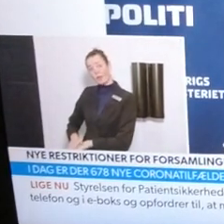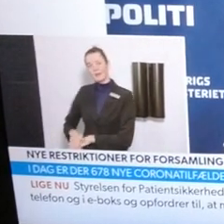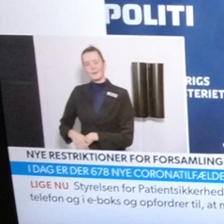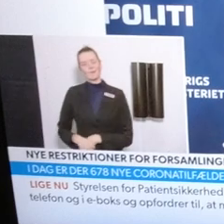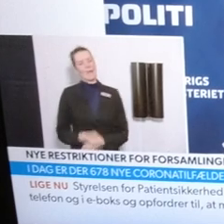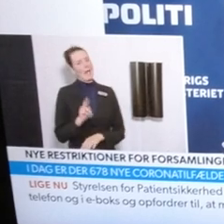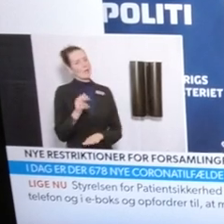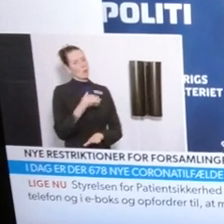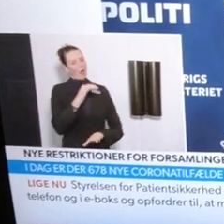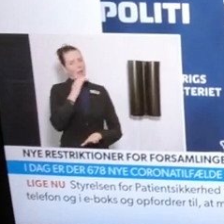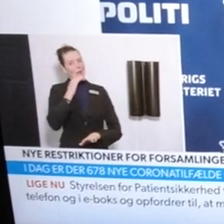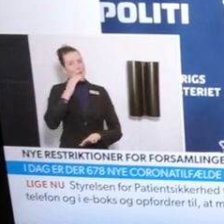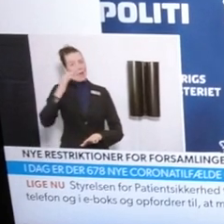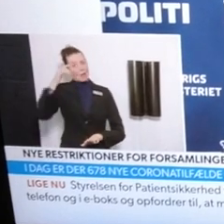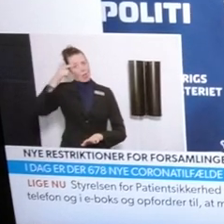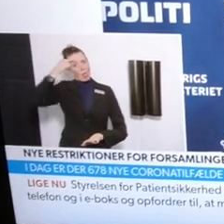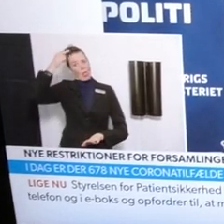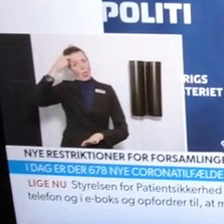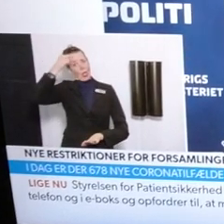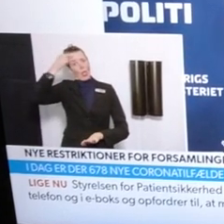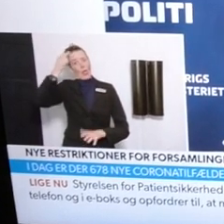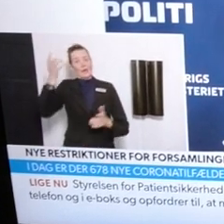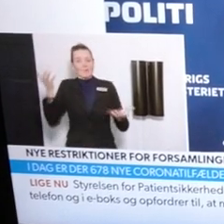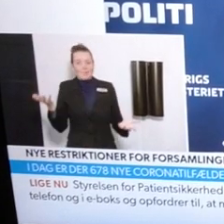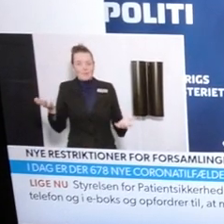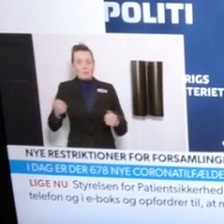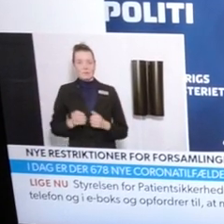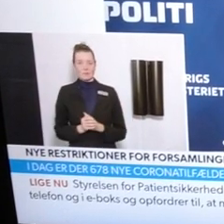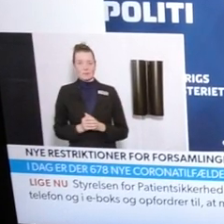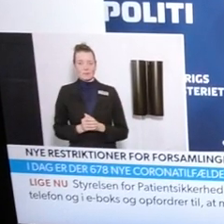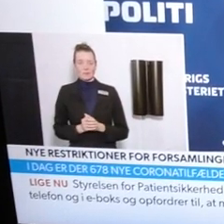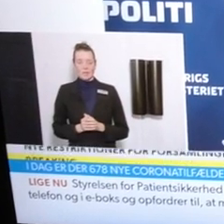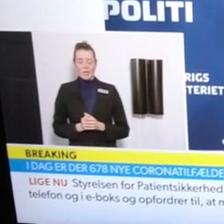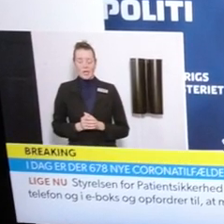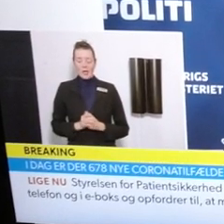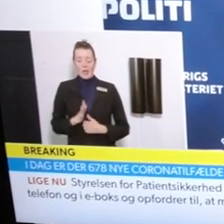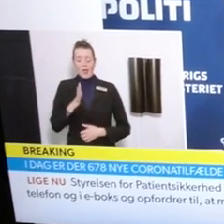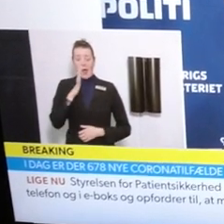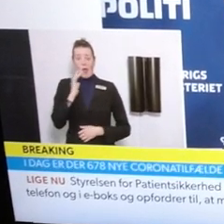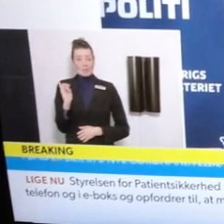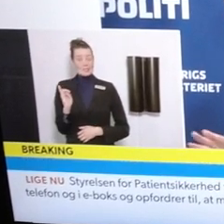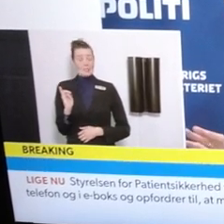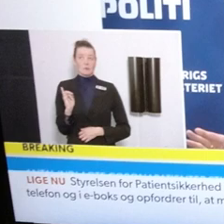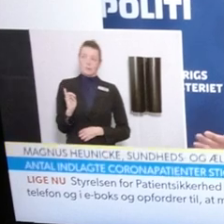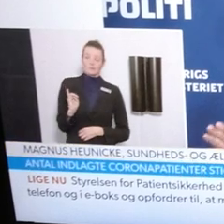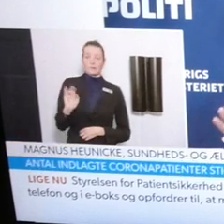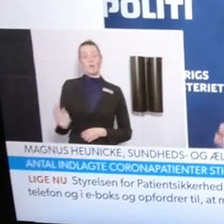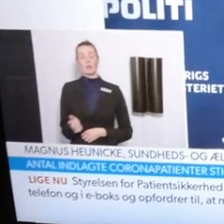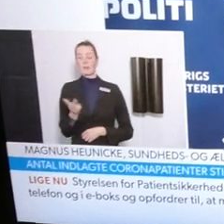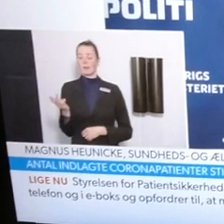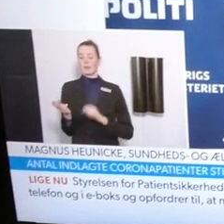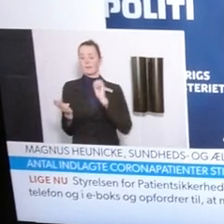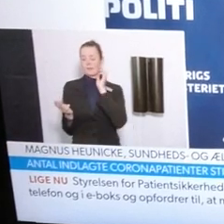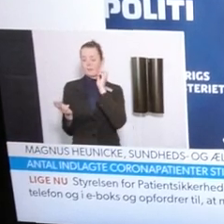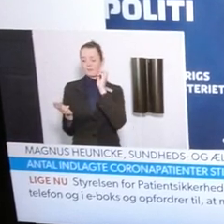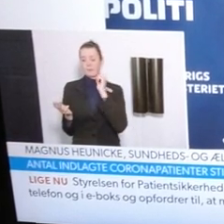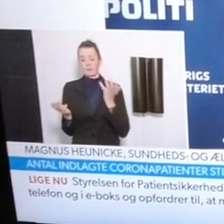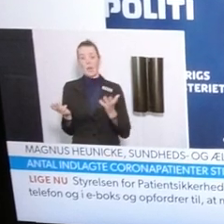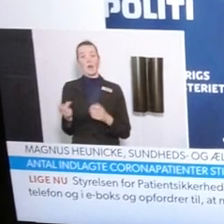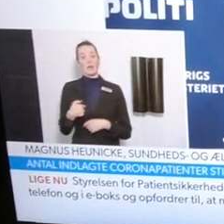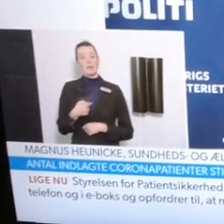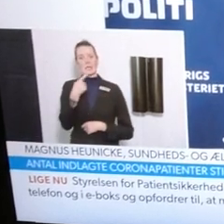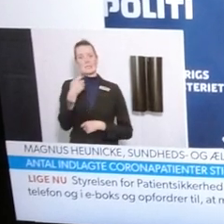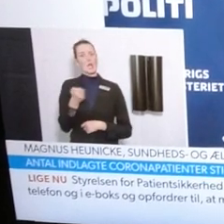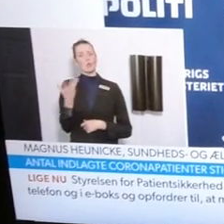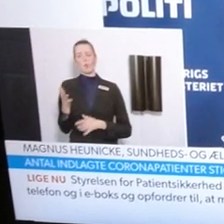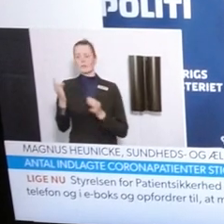her. Det jeg kan sige om det, det er, det vil være en stor fejltagelse, hvis man nu sagde, at der er nogle våben, vi ikke